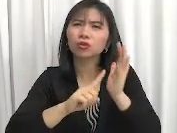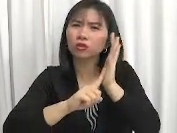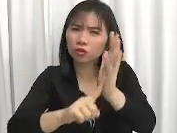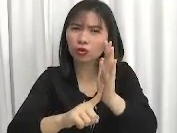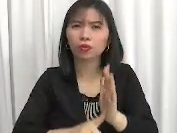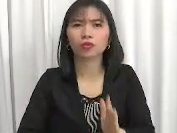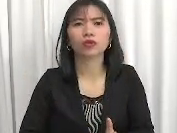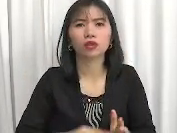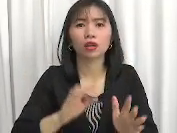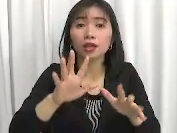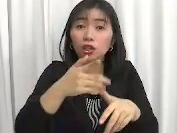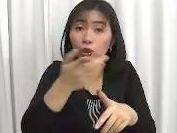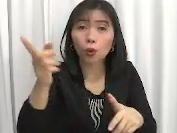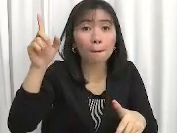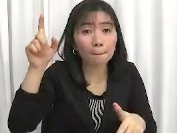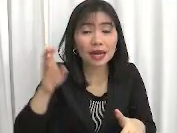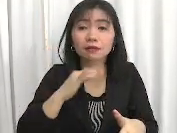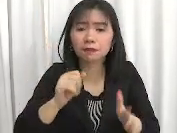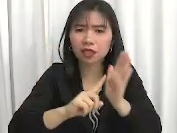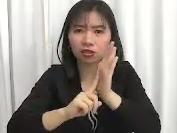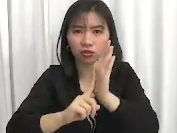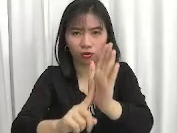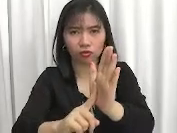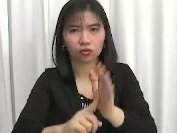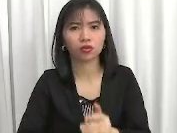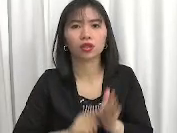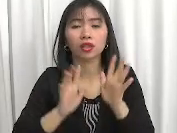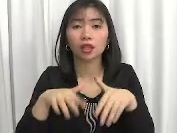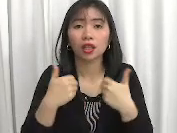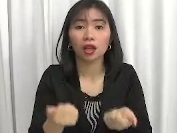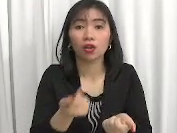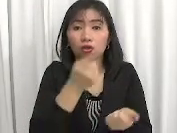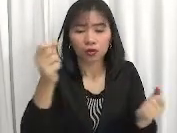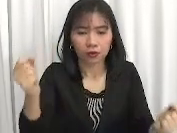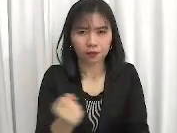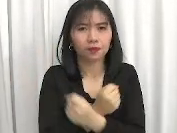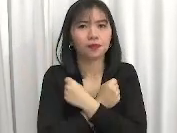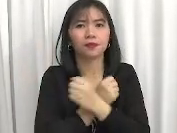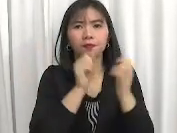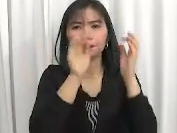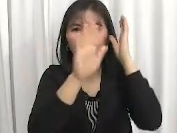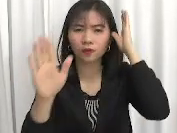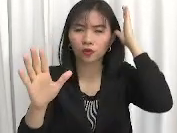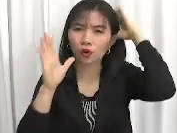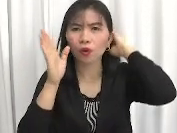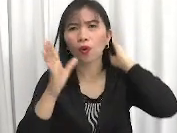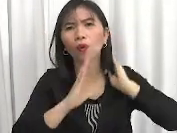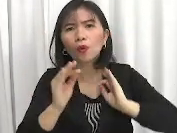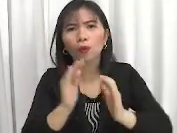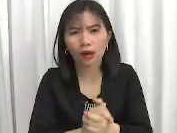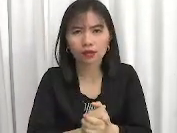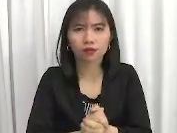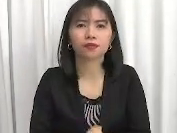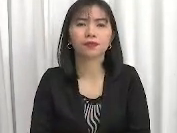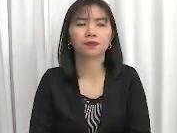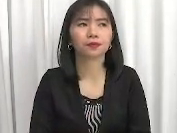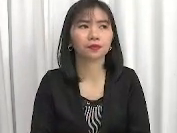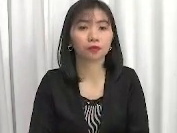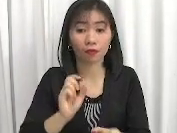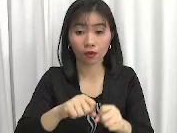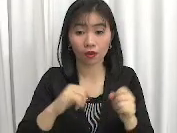maging showy tayo sa pagpapahayag ng ating pagmamahal. Expressive. Maging expressive. Yeah. Para naman sa